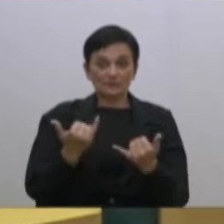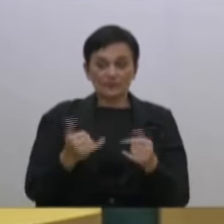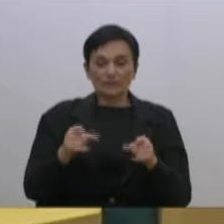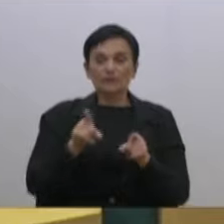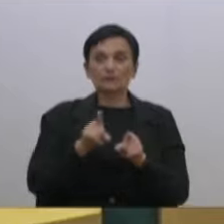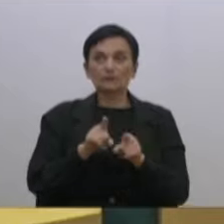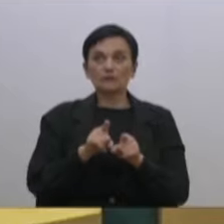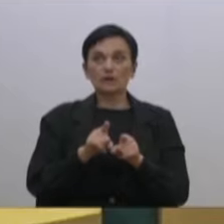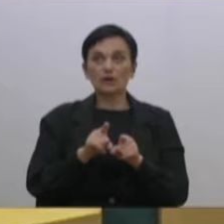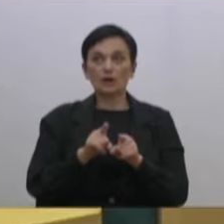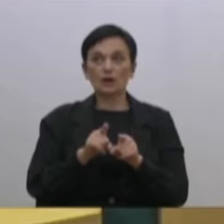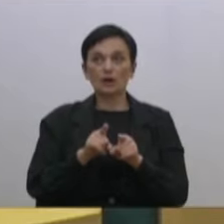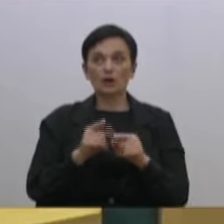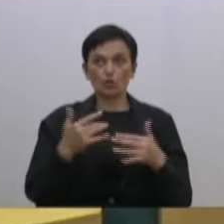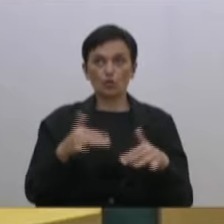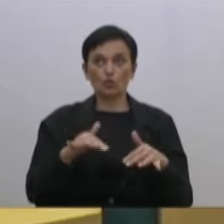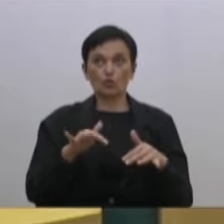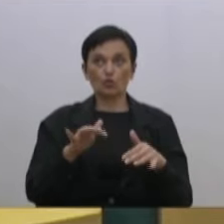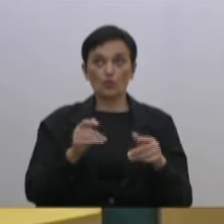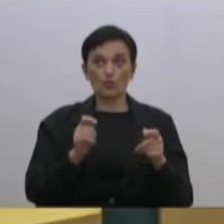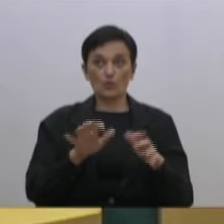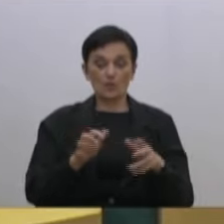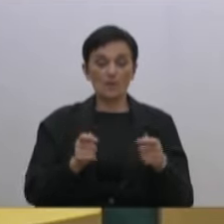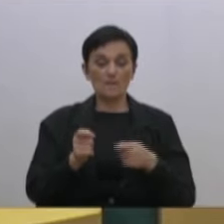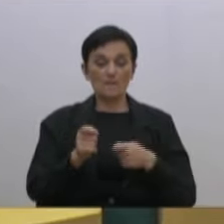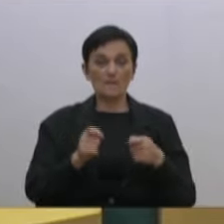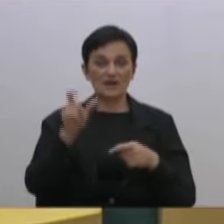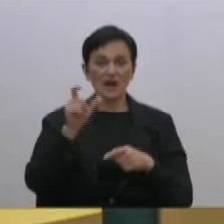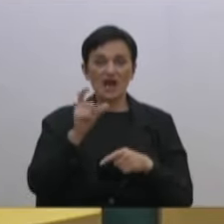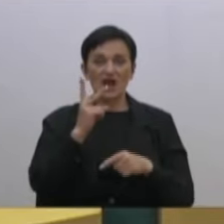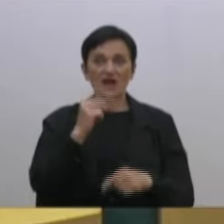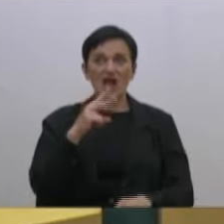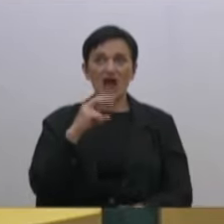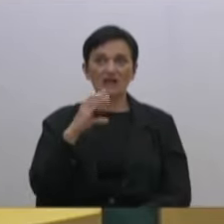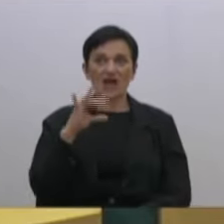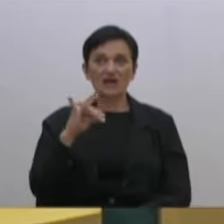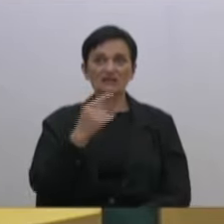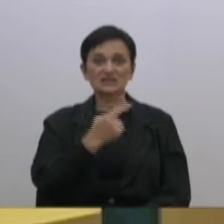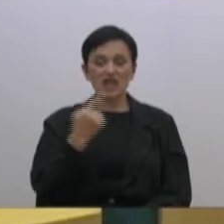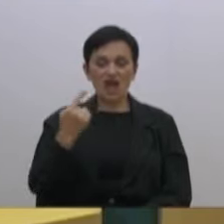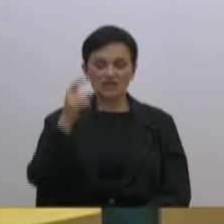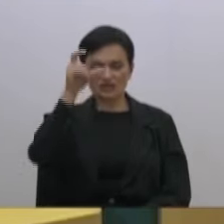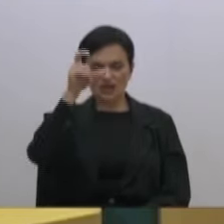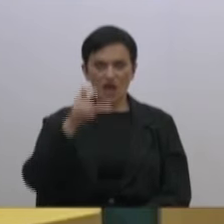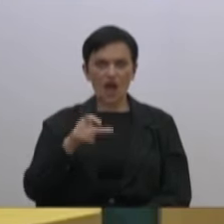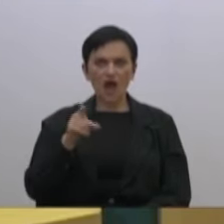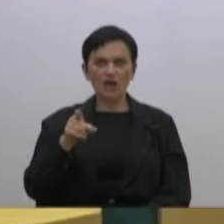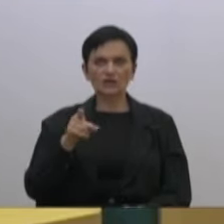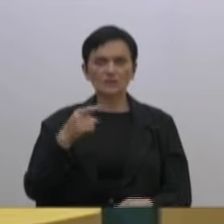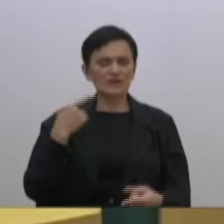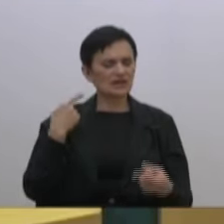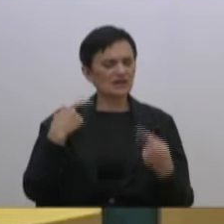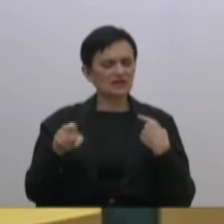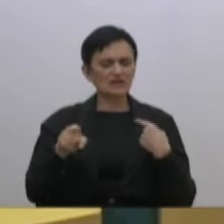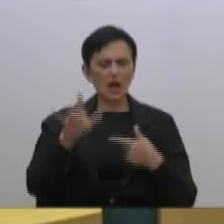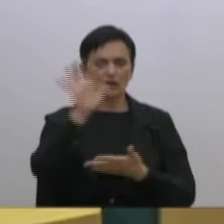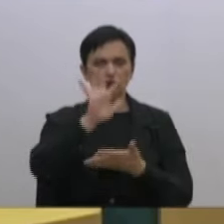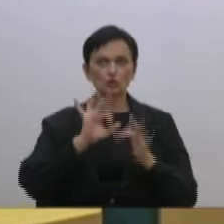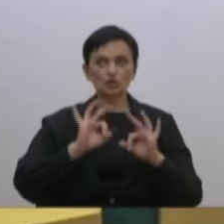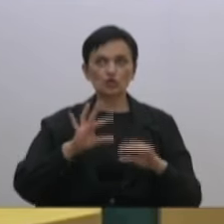ამავე ქვეყნის უკვე მოქმედი პრეზიდენტი კაია კალასი ერთ-ერთი ის ადამიანია, რომელიც ყველაზე რადიკალურ განცხადებებს